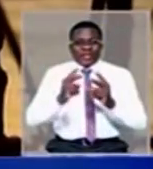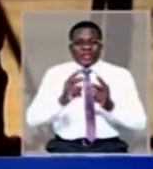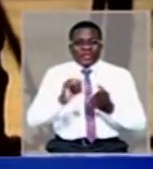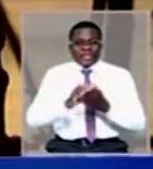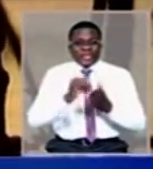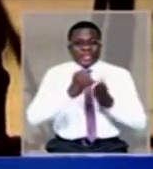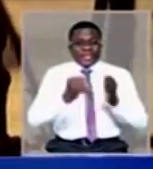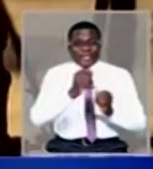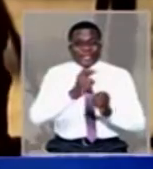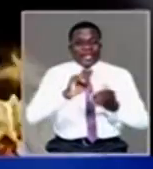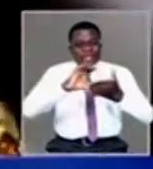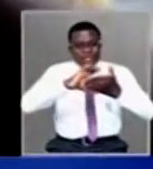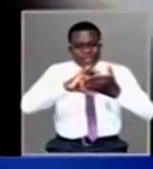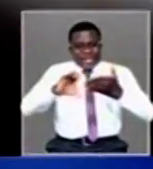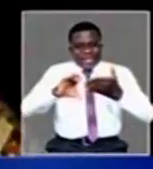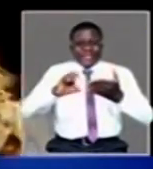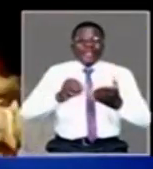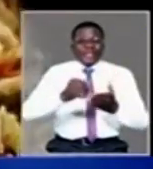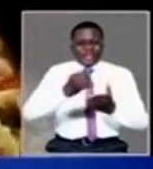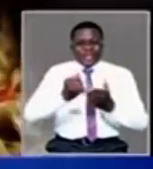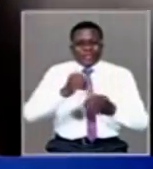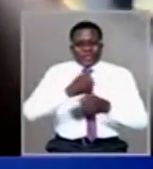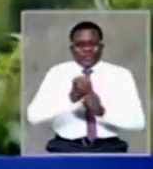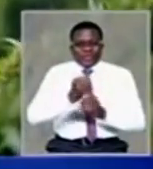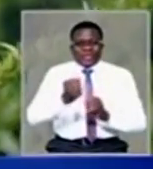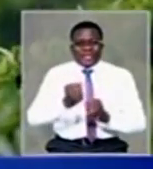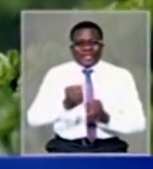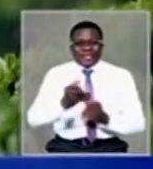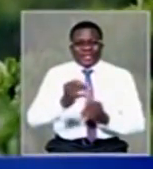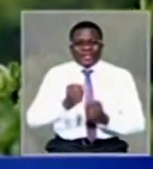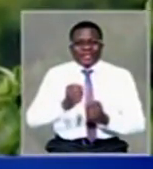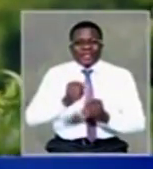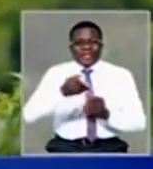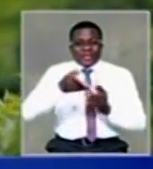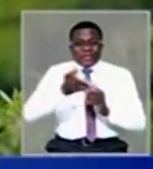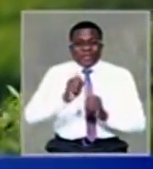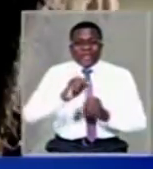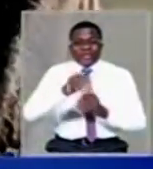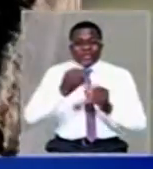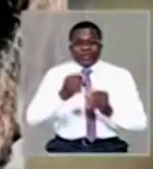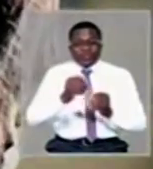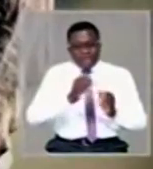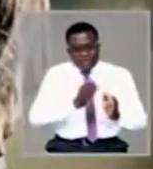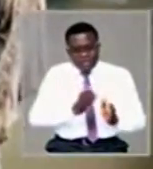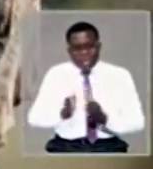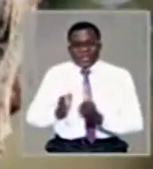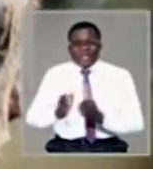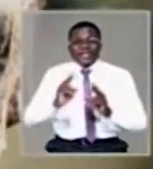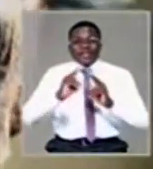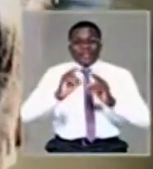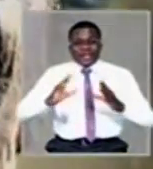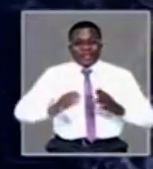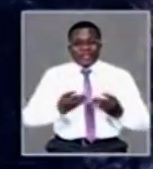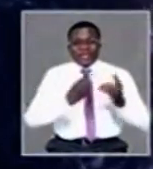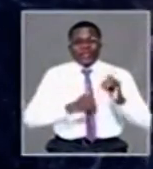Ces décors de cartes postales sont la marque de fabrique du Club Med, passé maître dans l'art d'aménager des villages de vacances